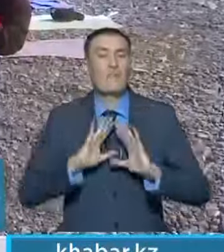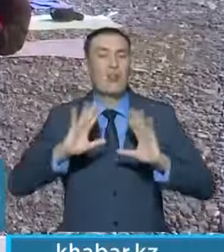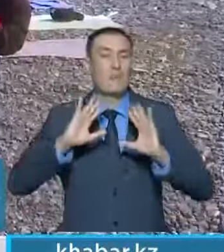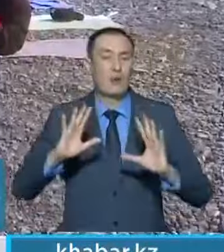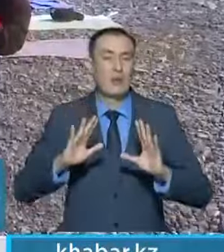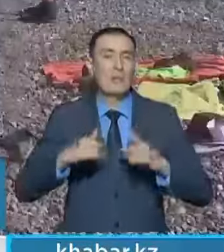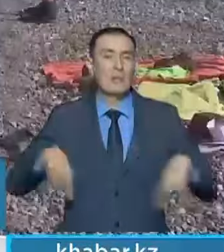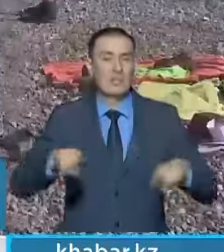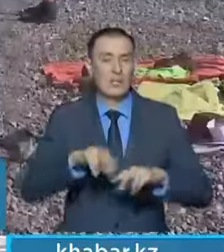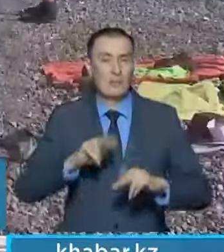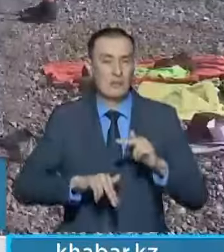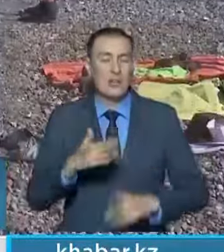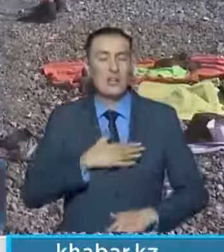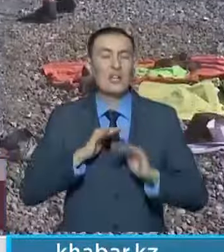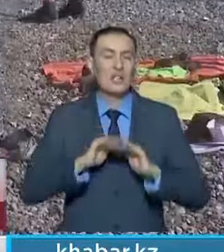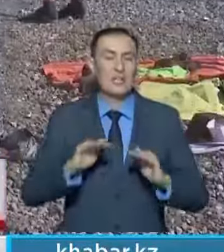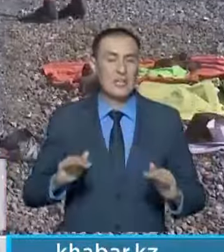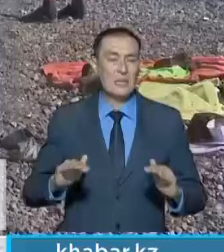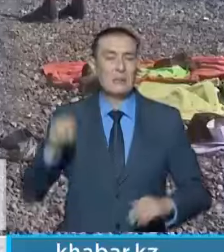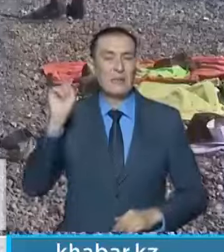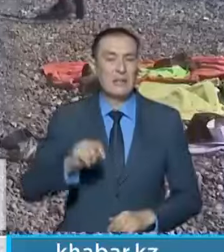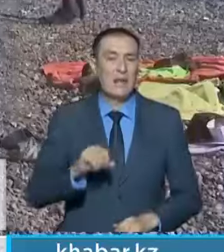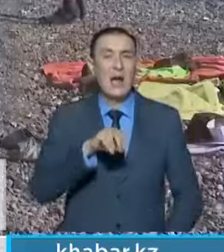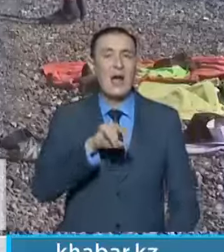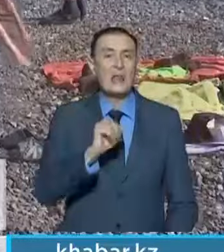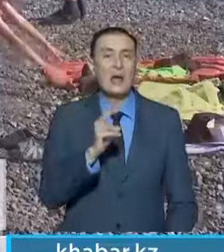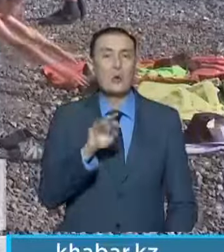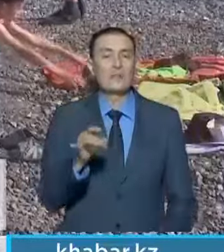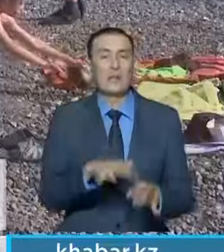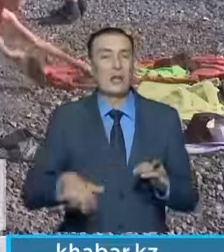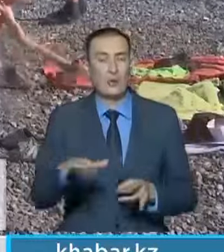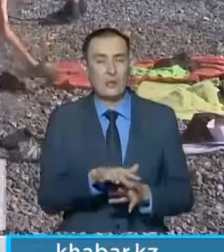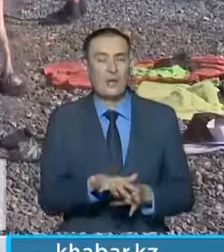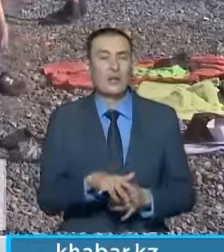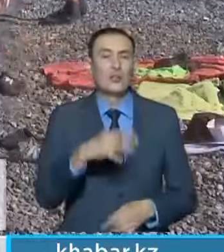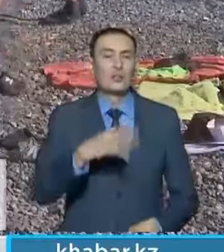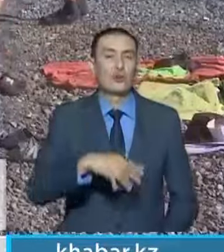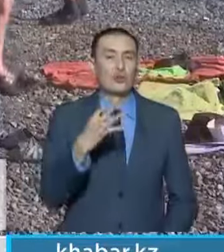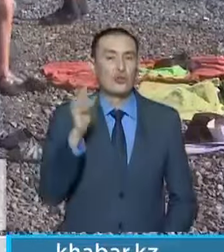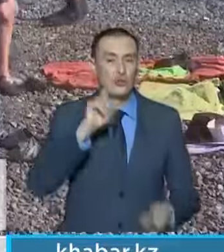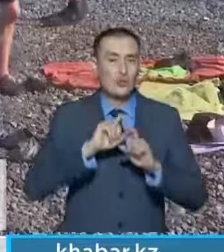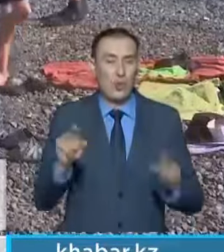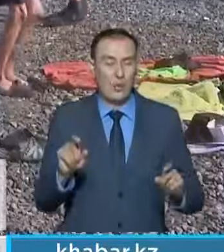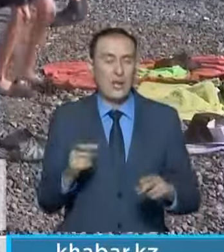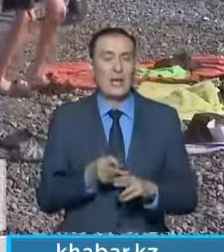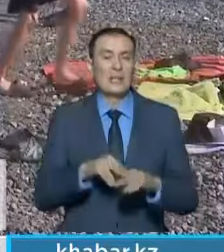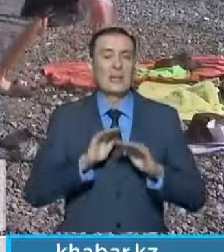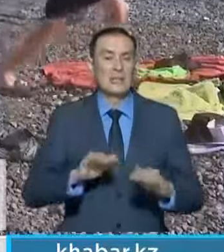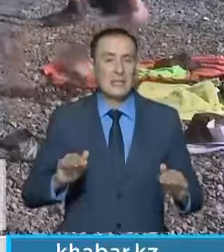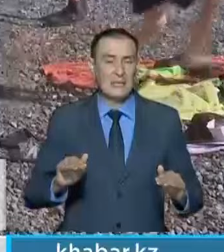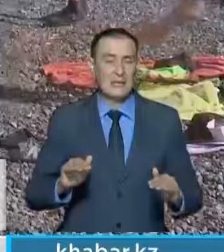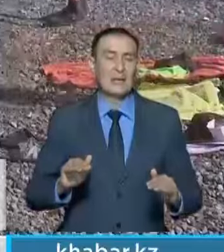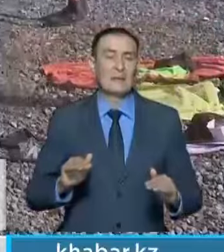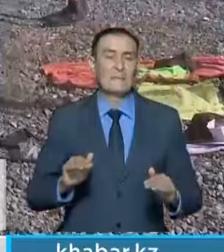волейбольные площадки. Наши дети приехали с Алакульского района, все с 44 школ. Это дети